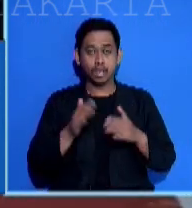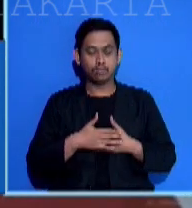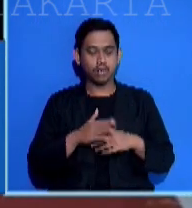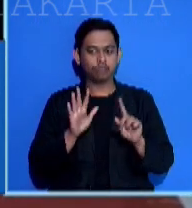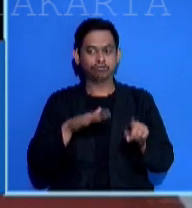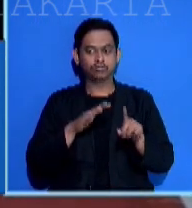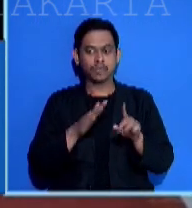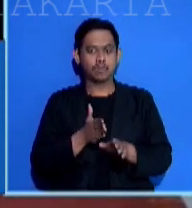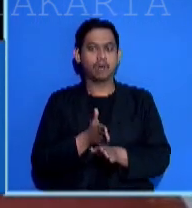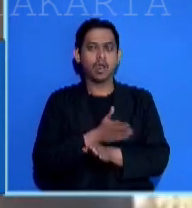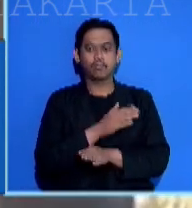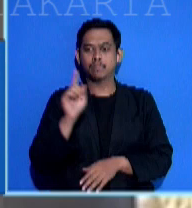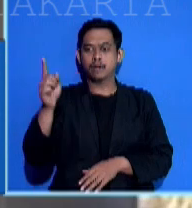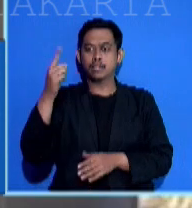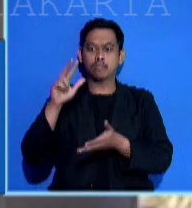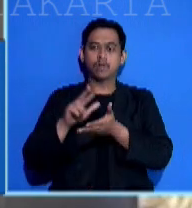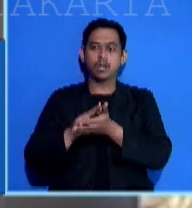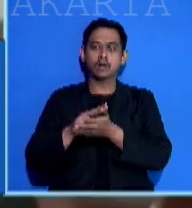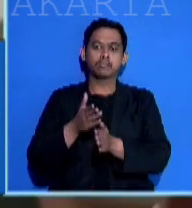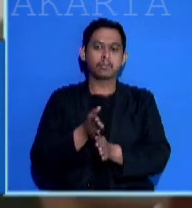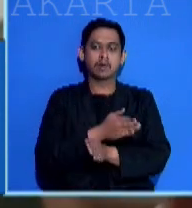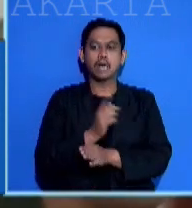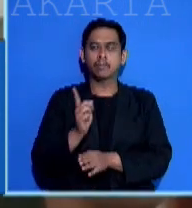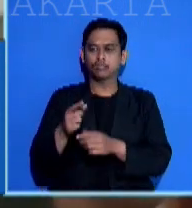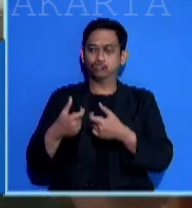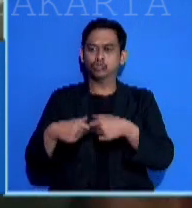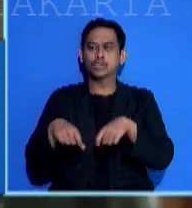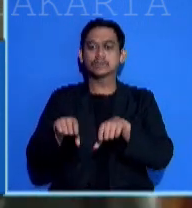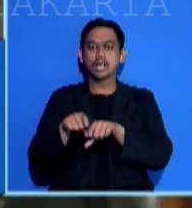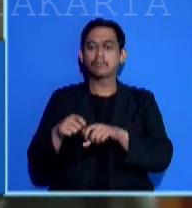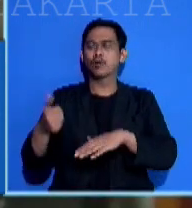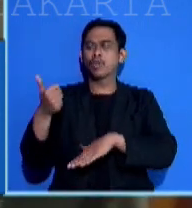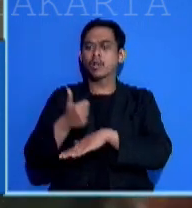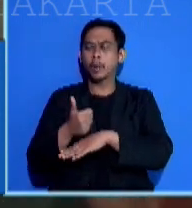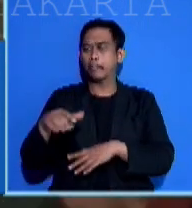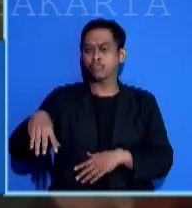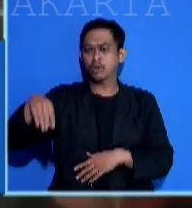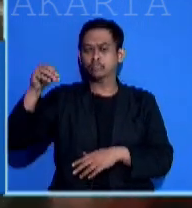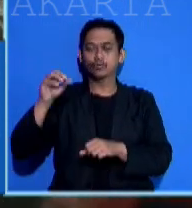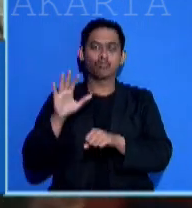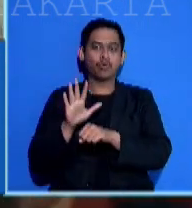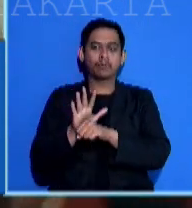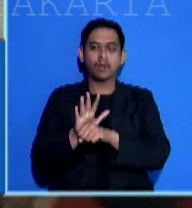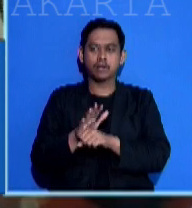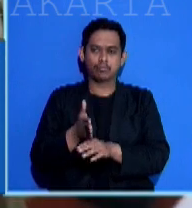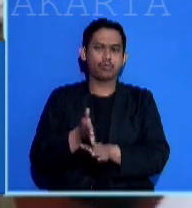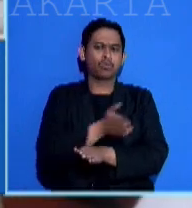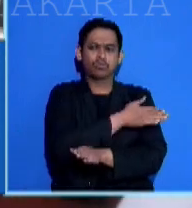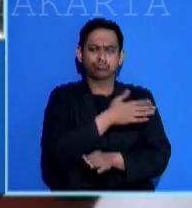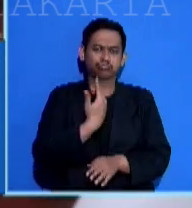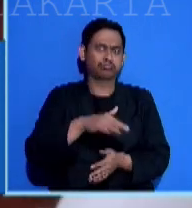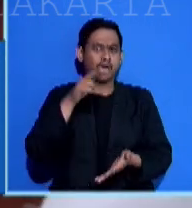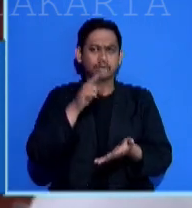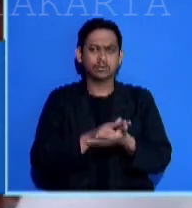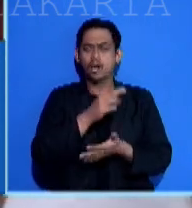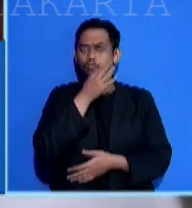awal dari penetapan pemerintah ini dilakukan sesuai penetapan pimpinan pusat Muhammadiyah yang telah jauh-jauh hari sudah menetapkan bulan